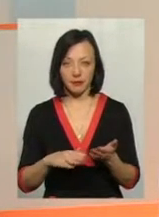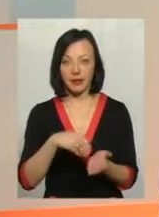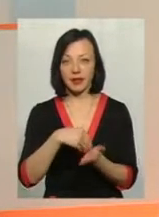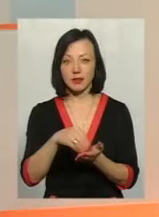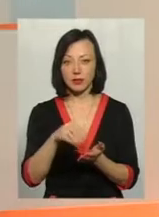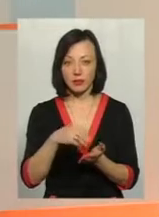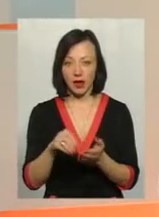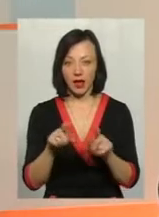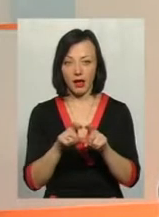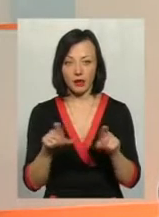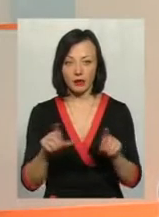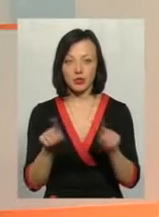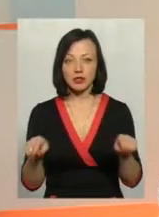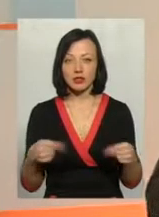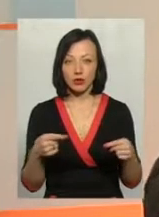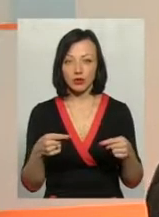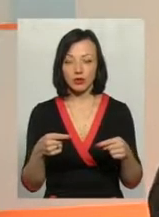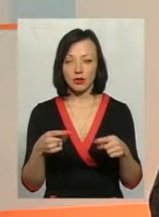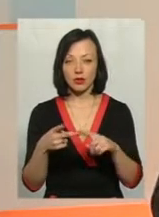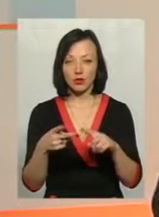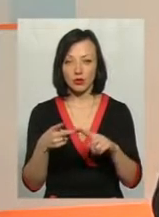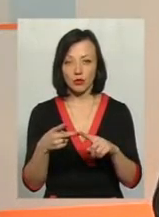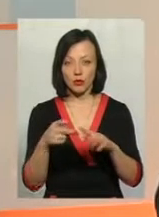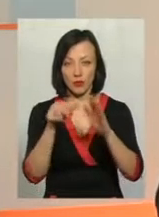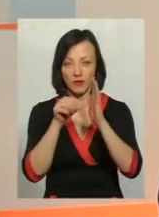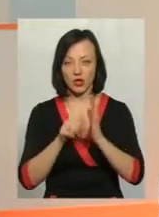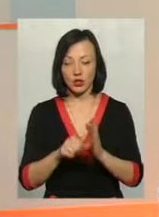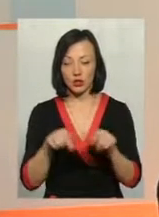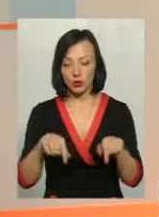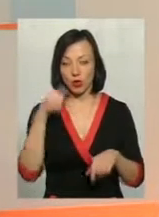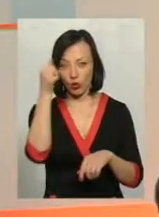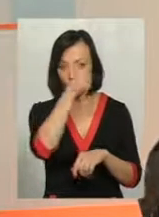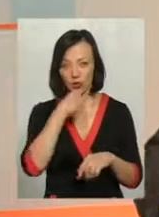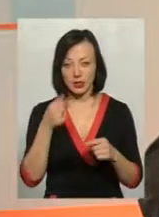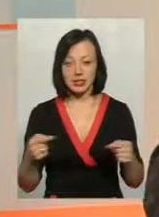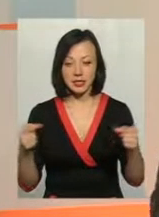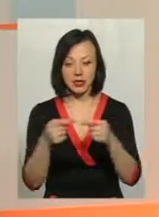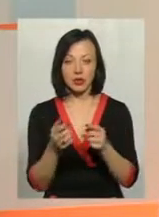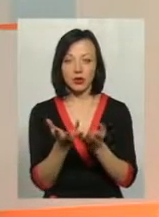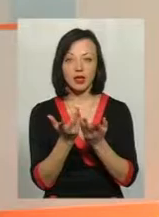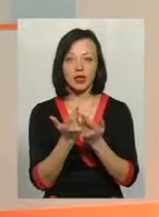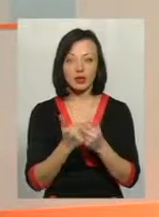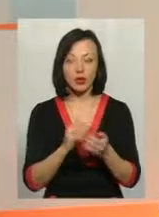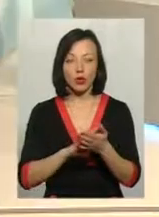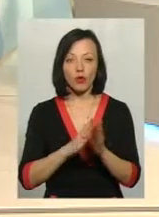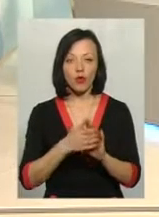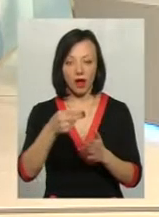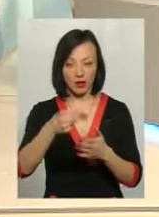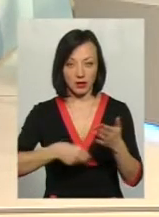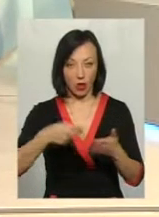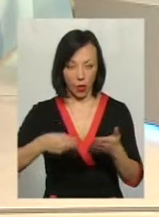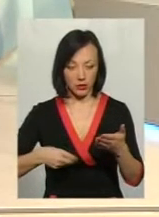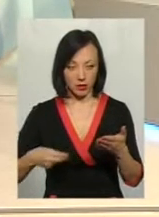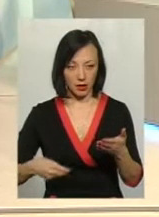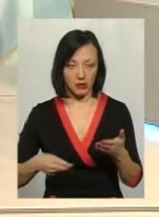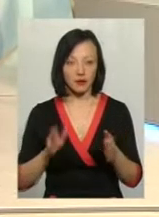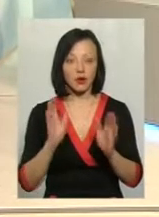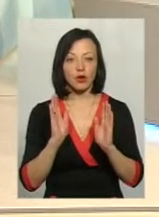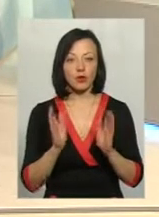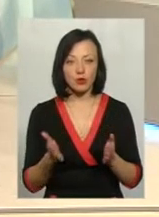закупівельна агенція, яка буде створена у другому півріччі цього року, згідно кількості укладених контрактів,